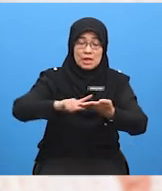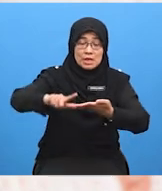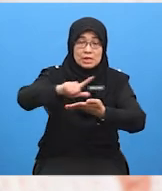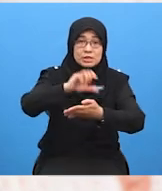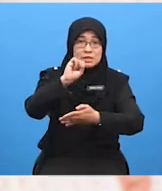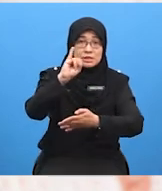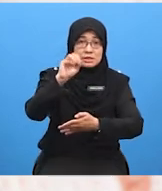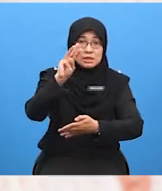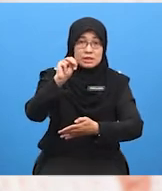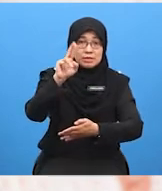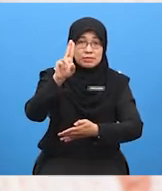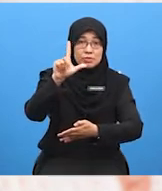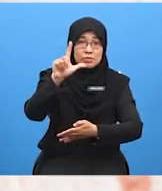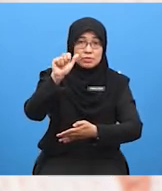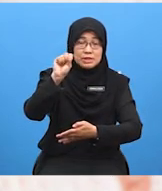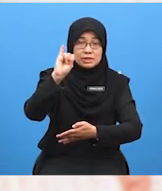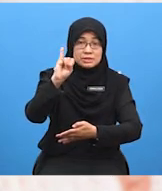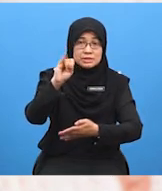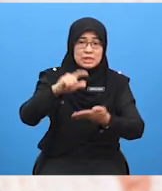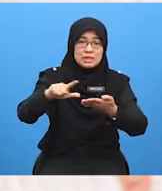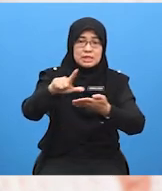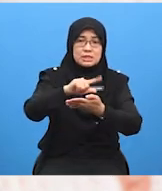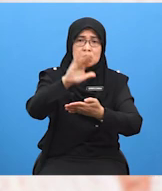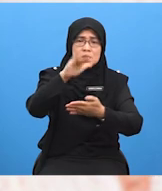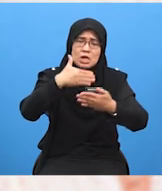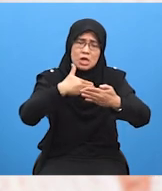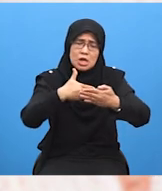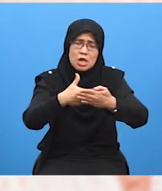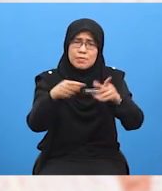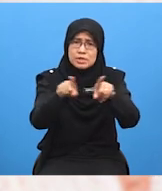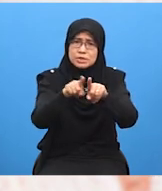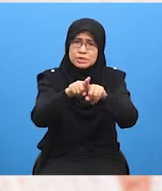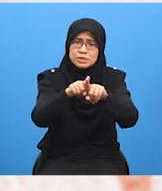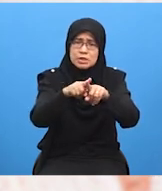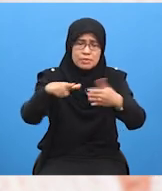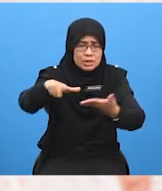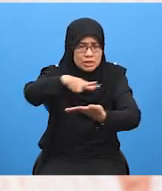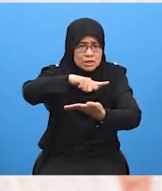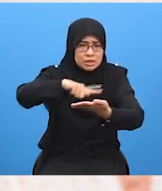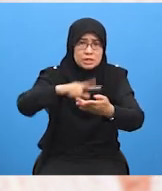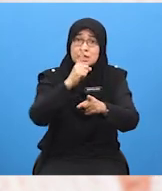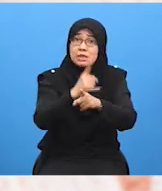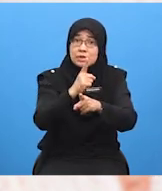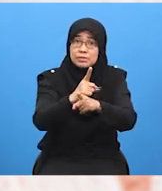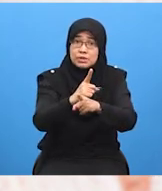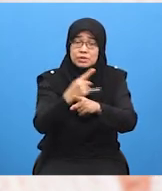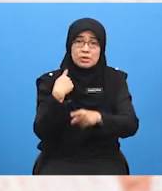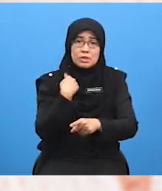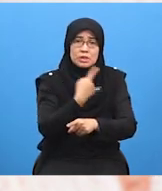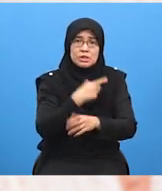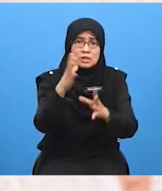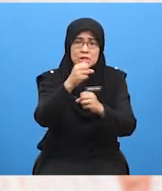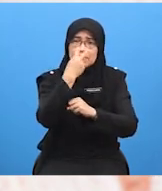Simulasi ialah litar yang hampir menyerupai litar sebenar. Dengan litar simulasi, kita dapat melihat